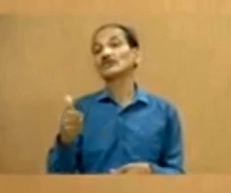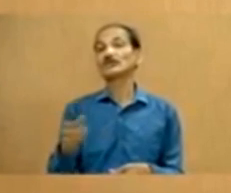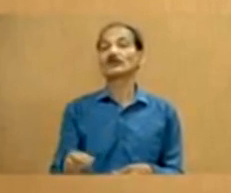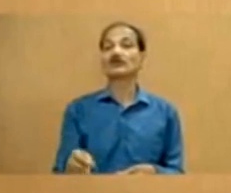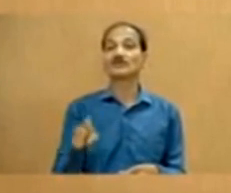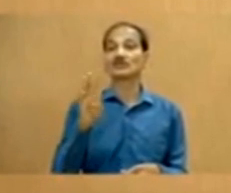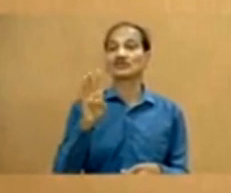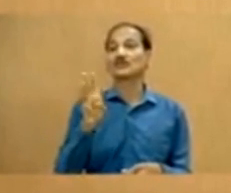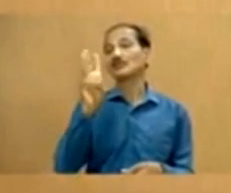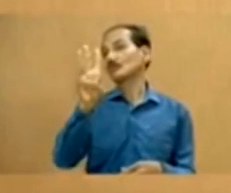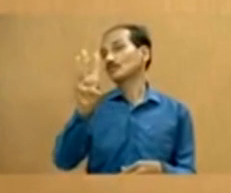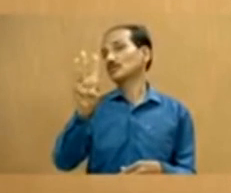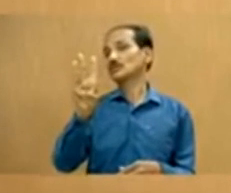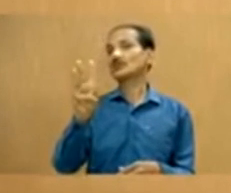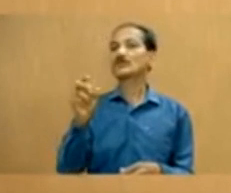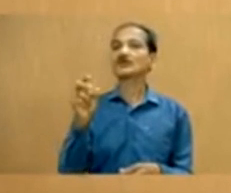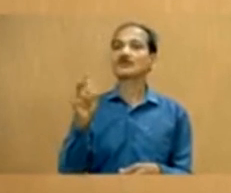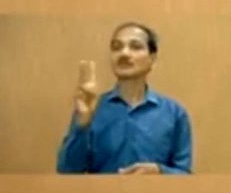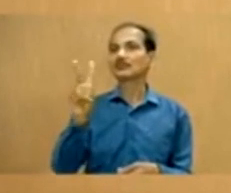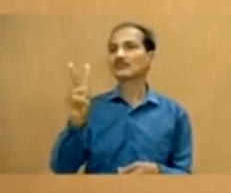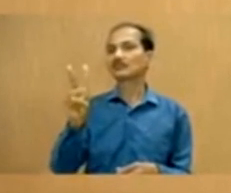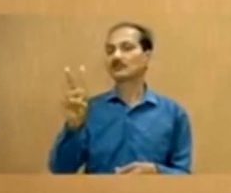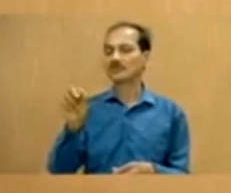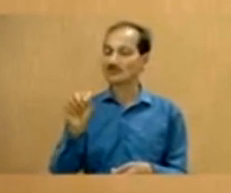ବର୍ତ୍ତମାନ ଆଖି ରଖିବା ଓଡ଼ିଶା ଉପରେ।